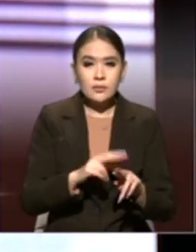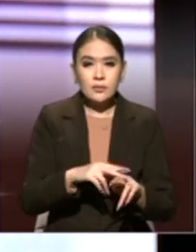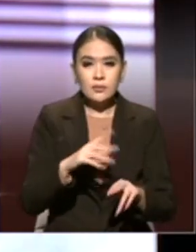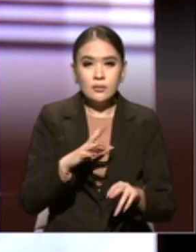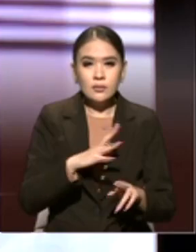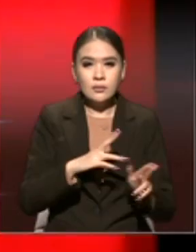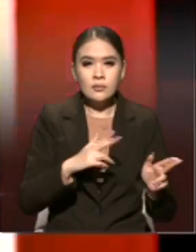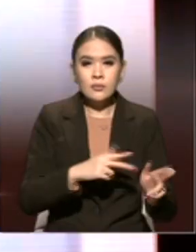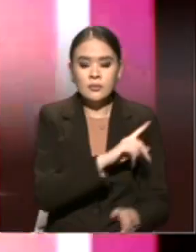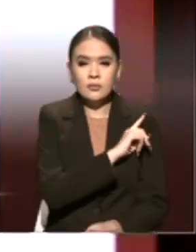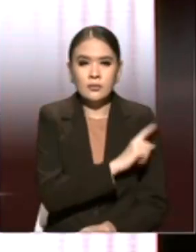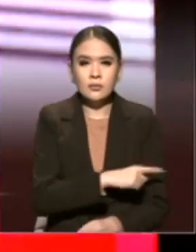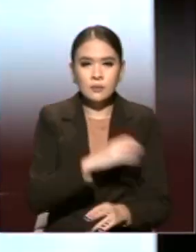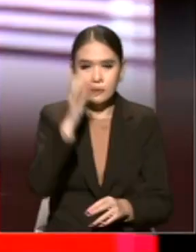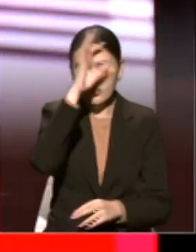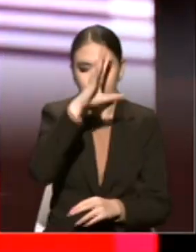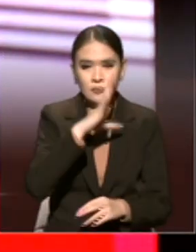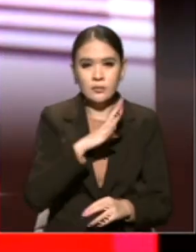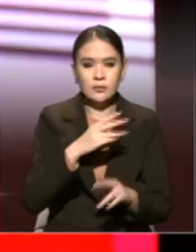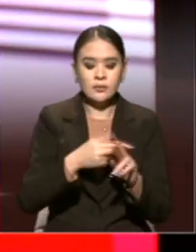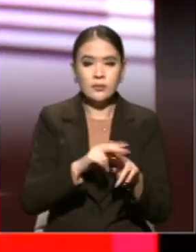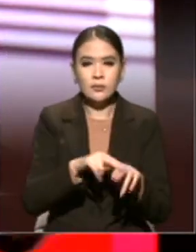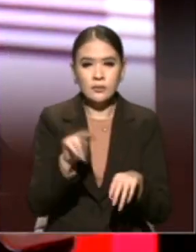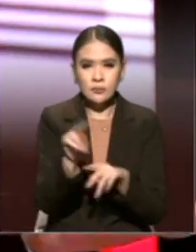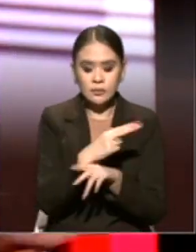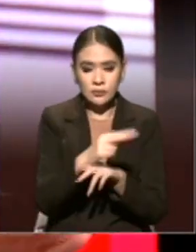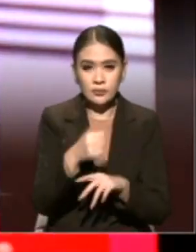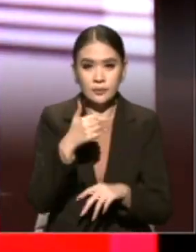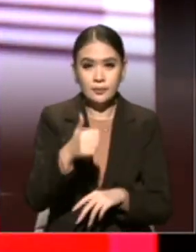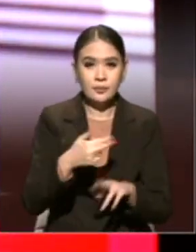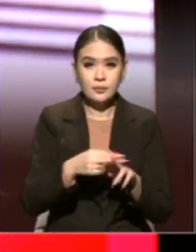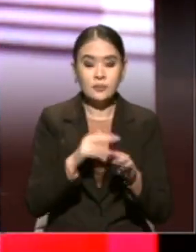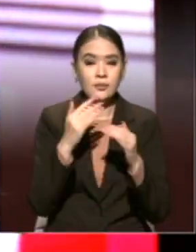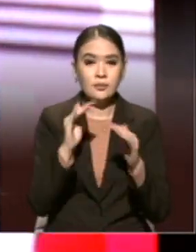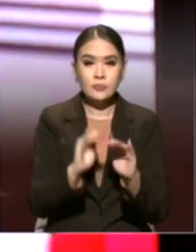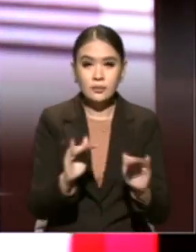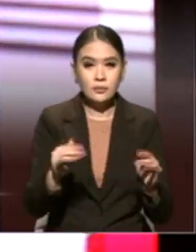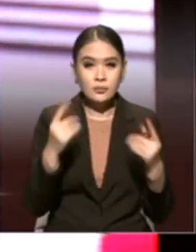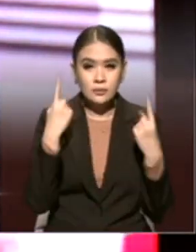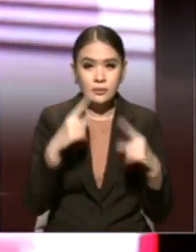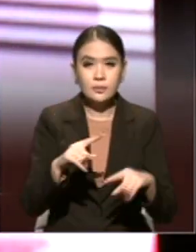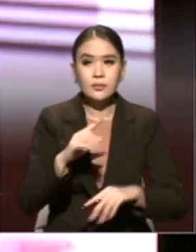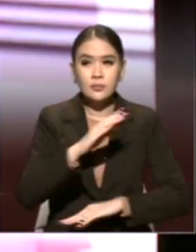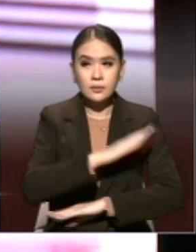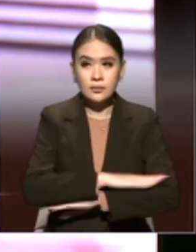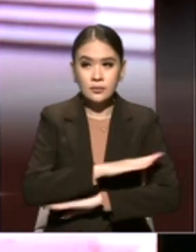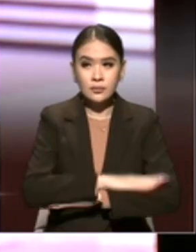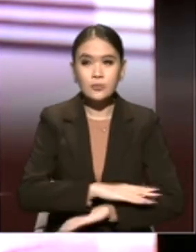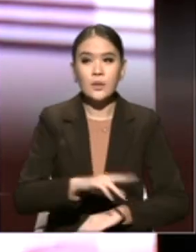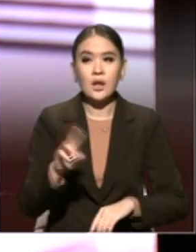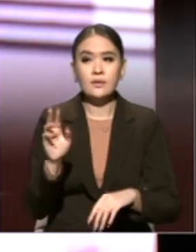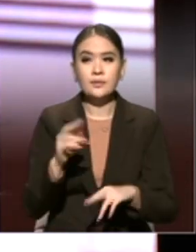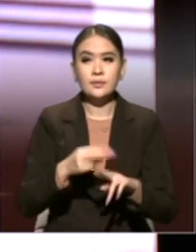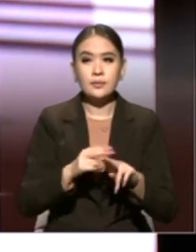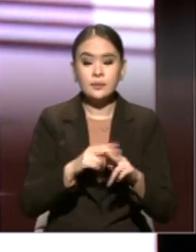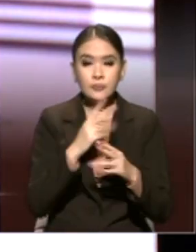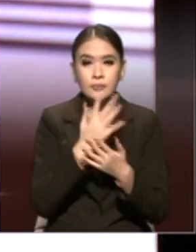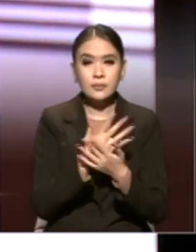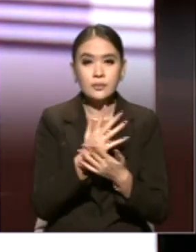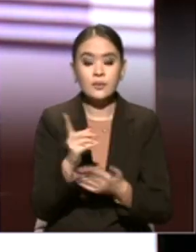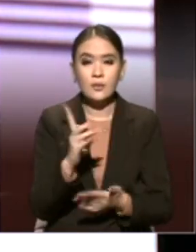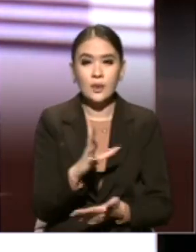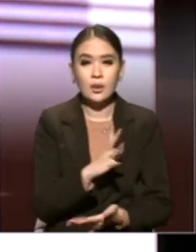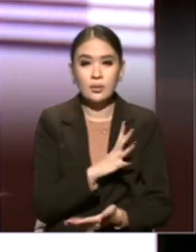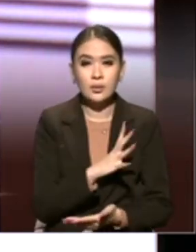күштер деген тәрбиесінің зоры деген керемет, ана бала деген басқаша. Тәрбиесі, тәртібі, өйткені қарулы